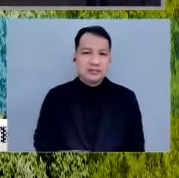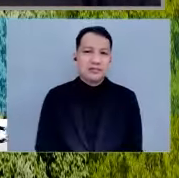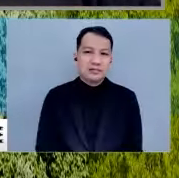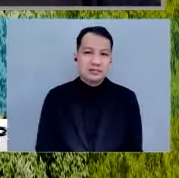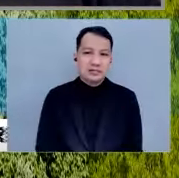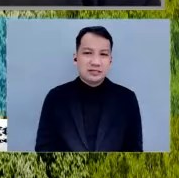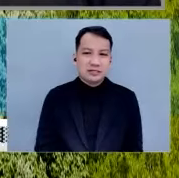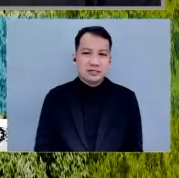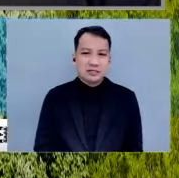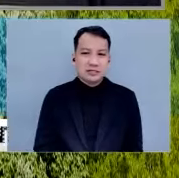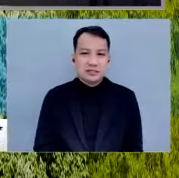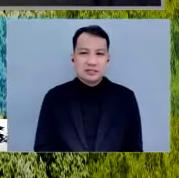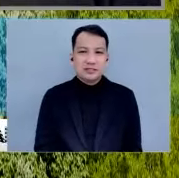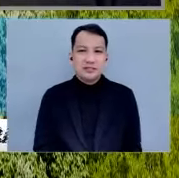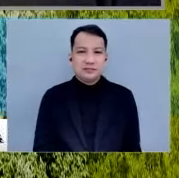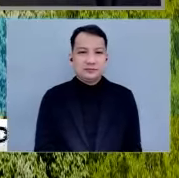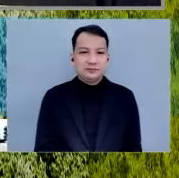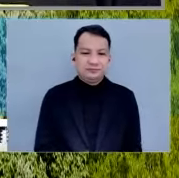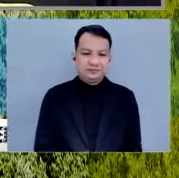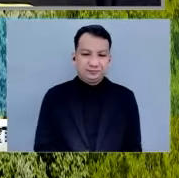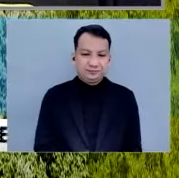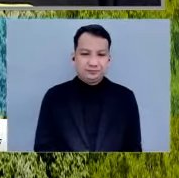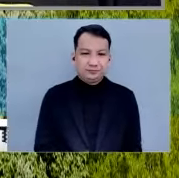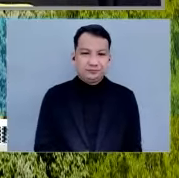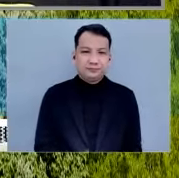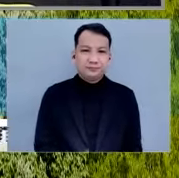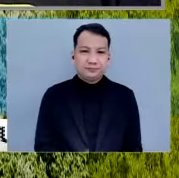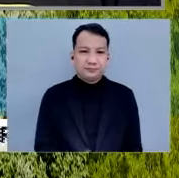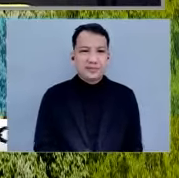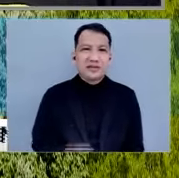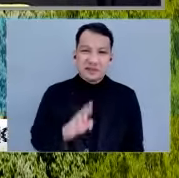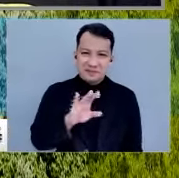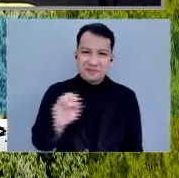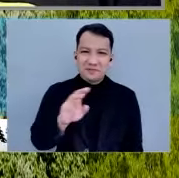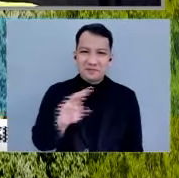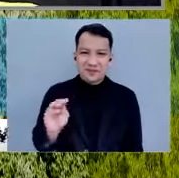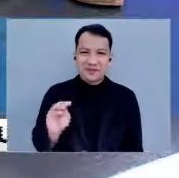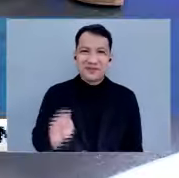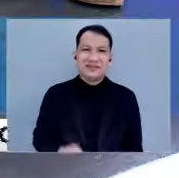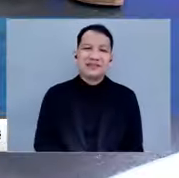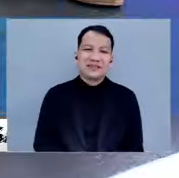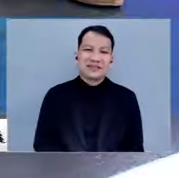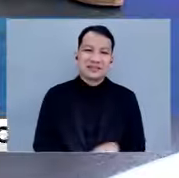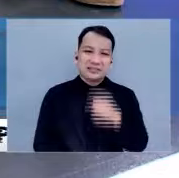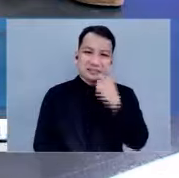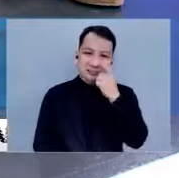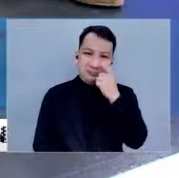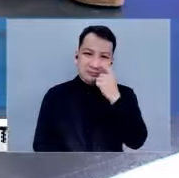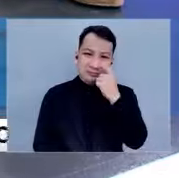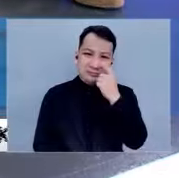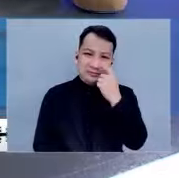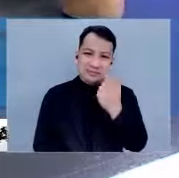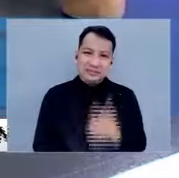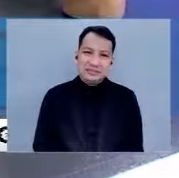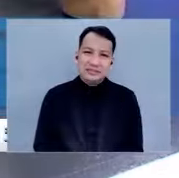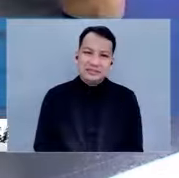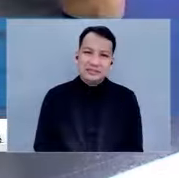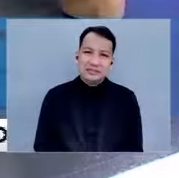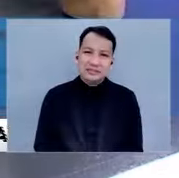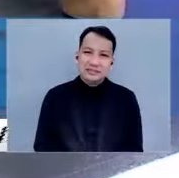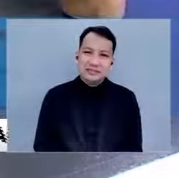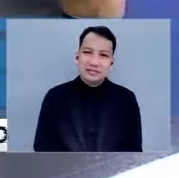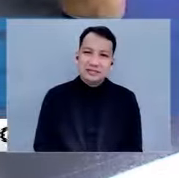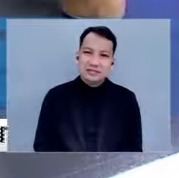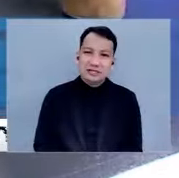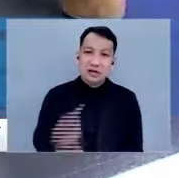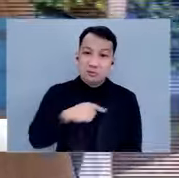ang iyong ano Bembem parang sakto yung pangalan ni Bembem B tsaka Maam ah kung wala rin naman Ong tao